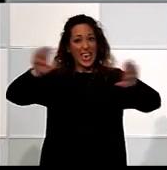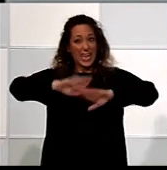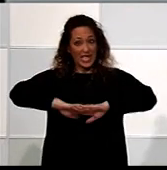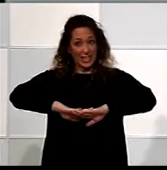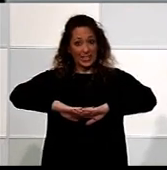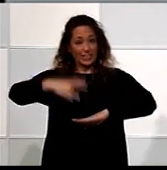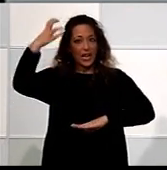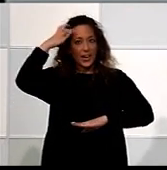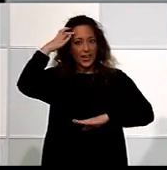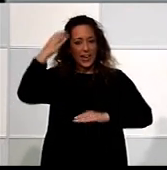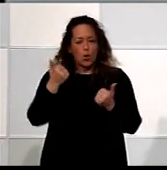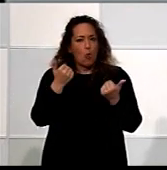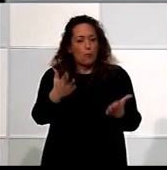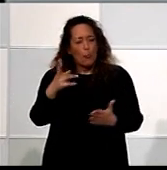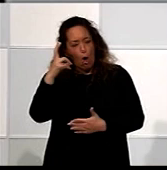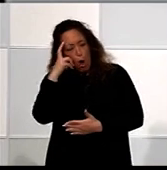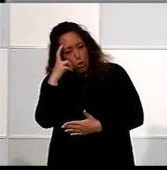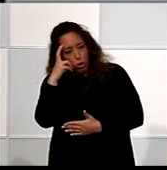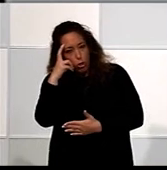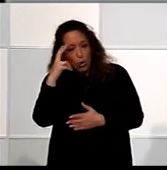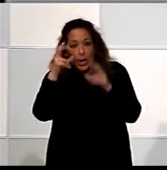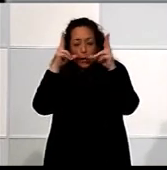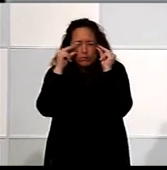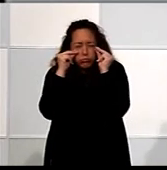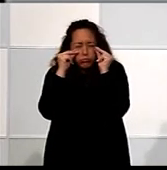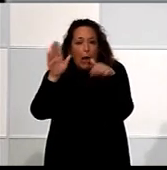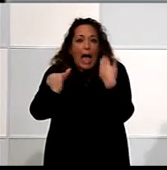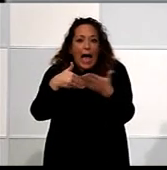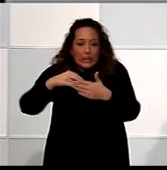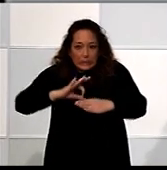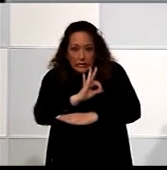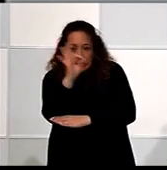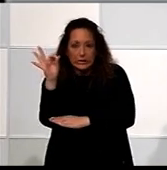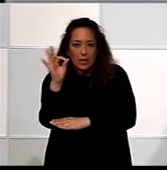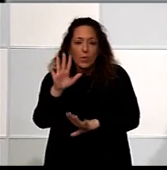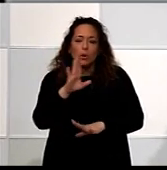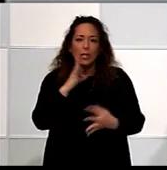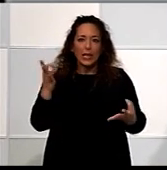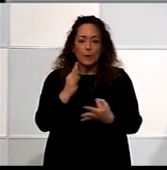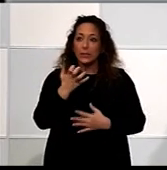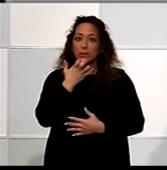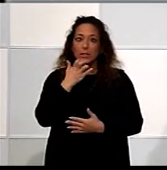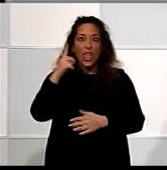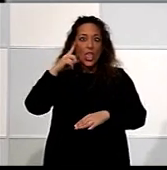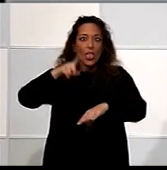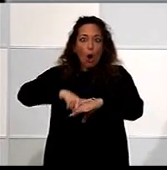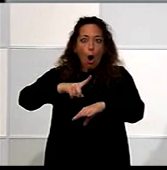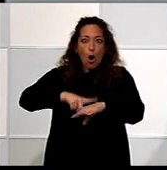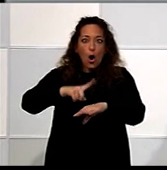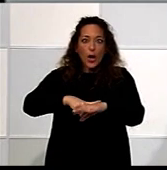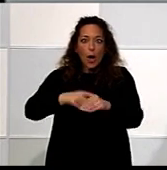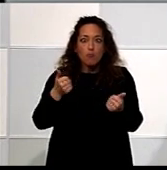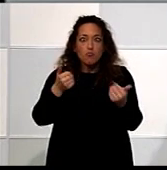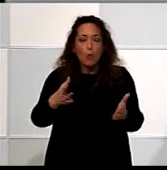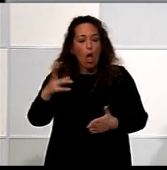d'hora, que no podem obrir els ulls ben bé fins l'any demà. Però què passa si no anem a dormir quan toca? Que no podem